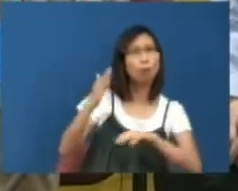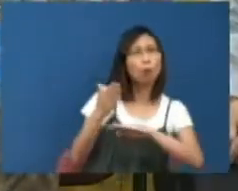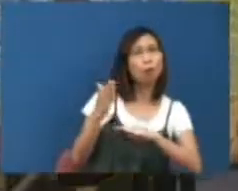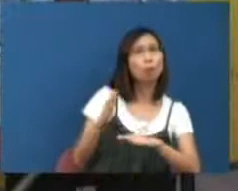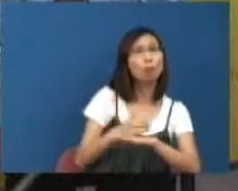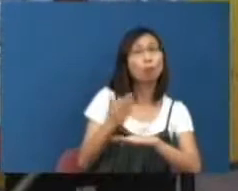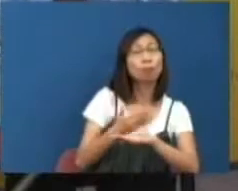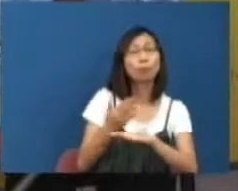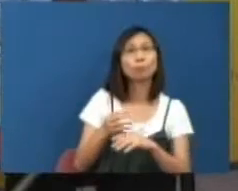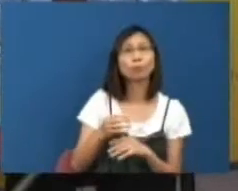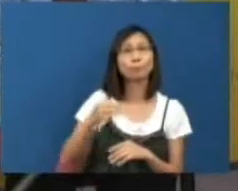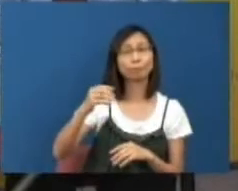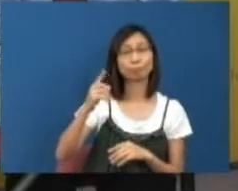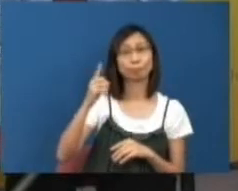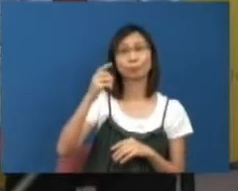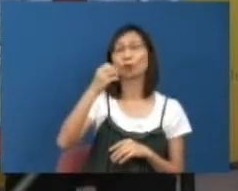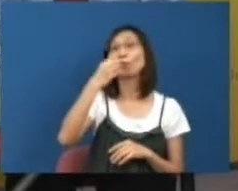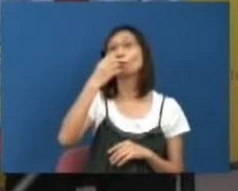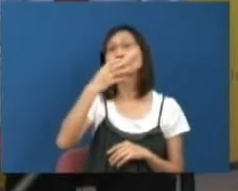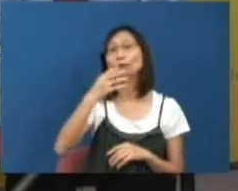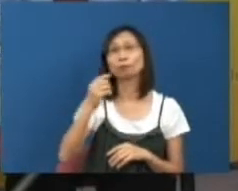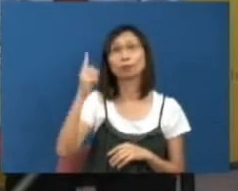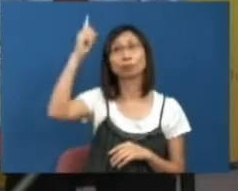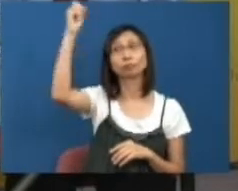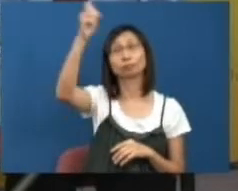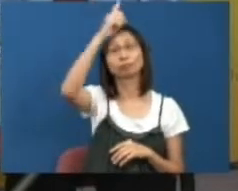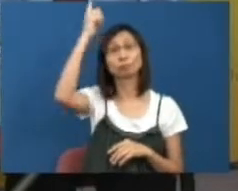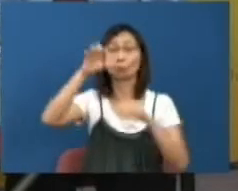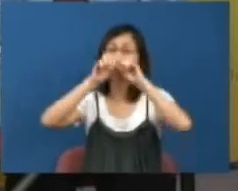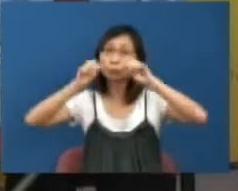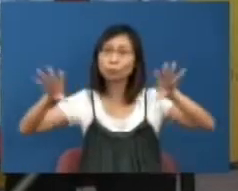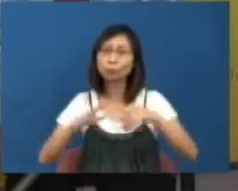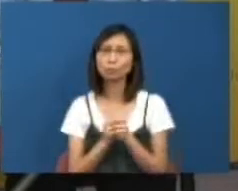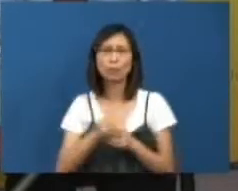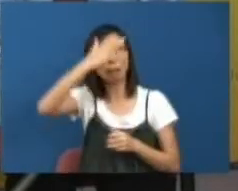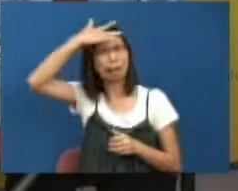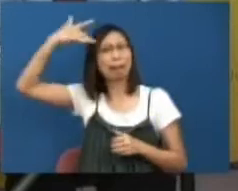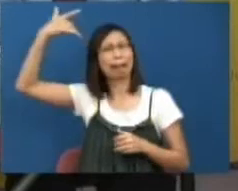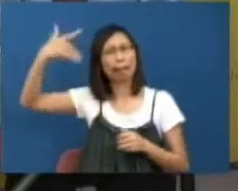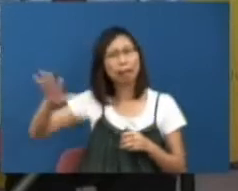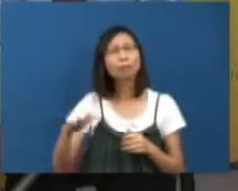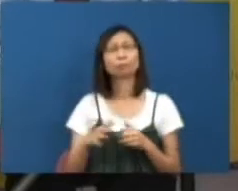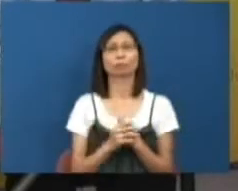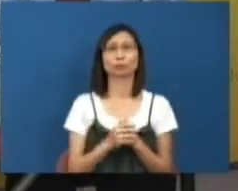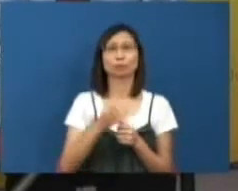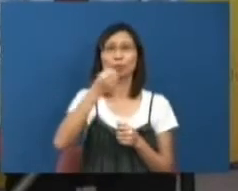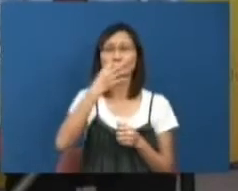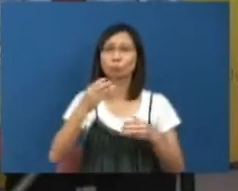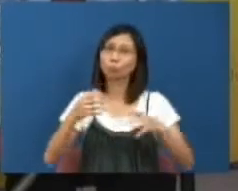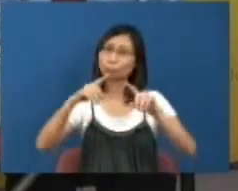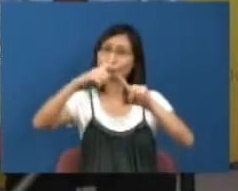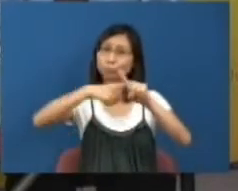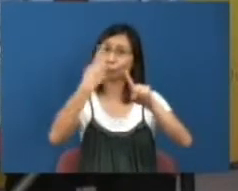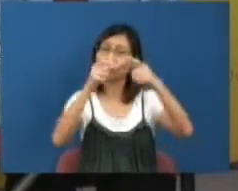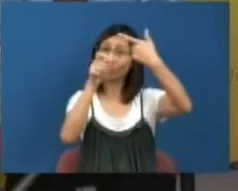來有史以來最熱嗰個月嘅。咁其實阿林博士，你覺得我哋而家係咪真係咧，因為燒得太多呢啲嘅化石